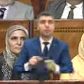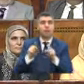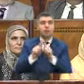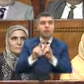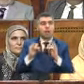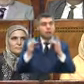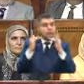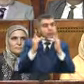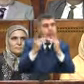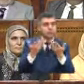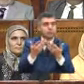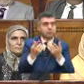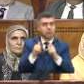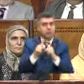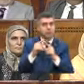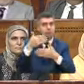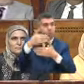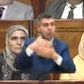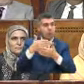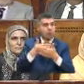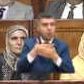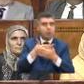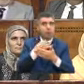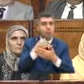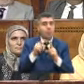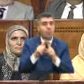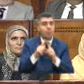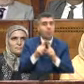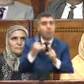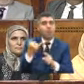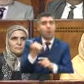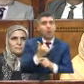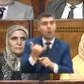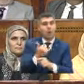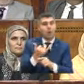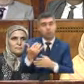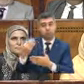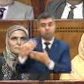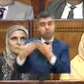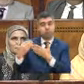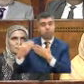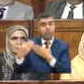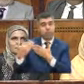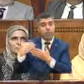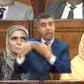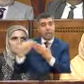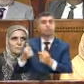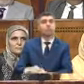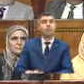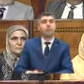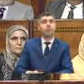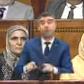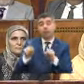الوزير انتم تعرفوا الداخليات الدور اللي كانت تلعبوا في زمن ليس بالبعيد، كانت هي